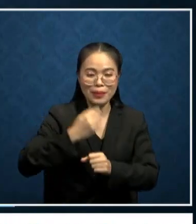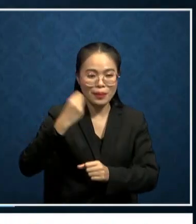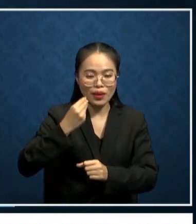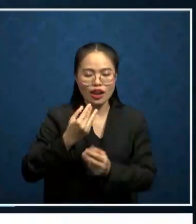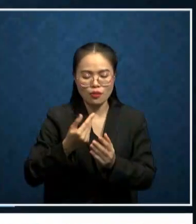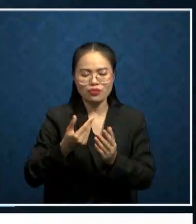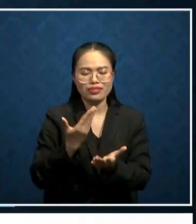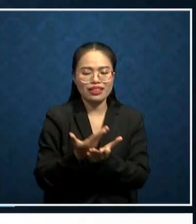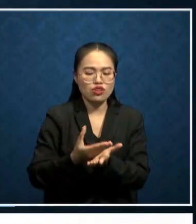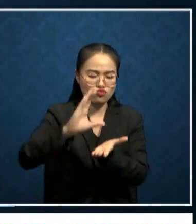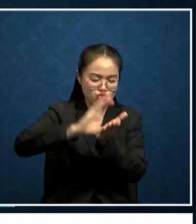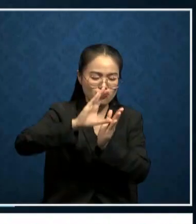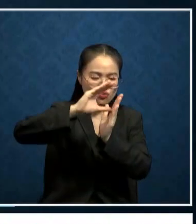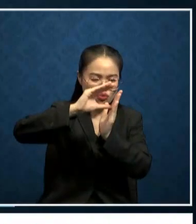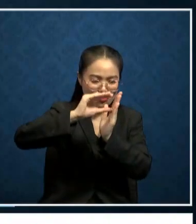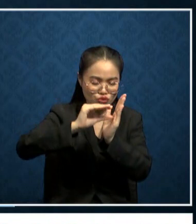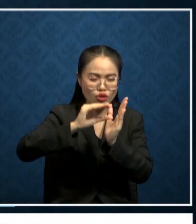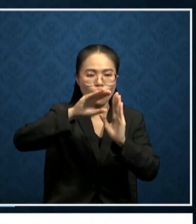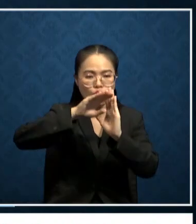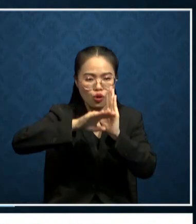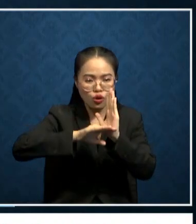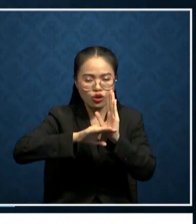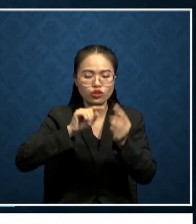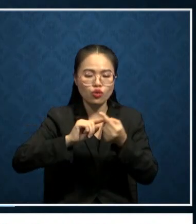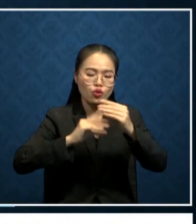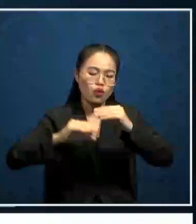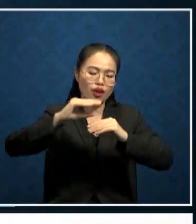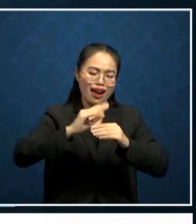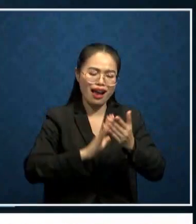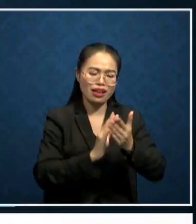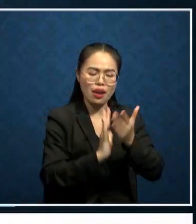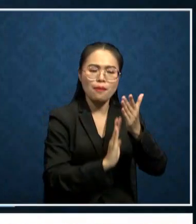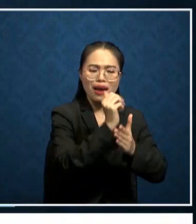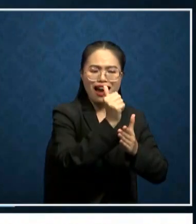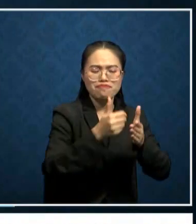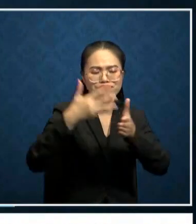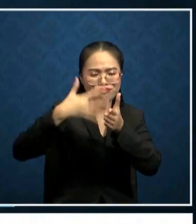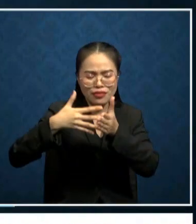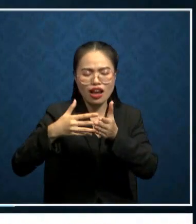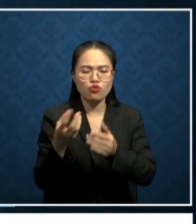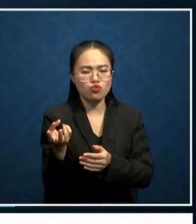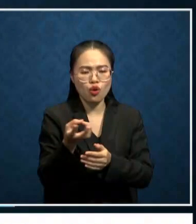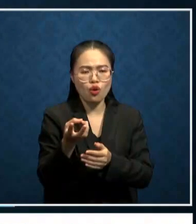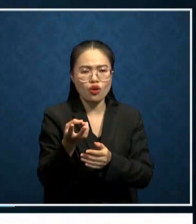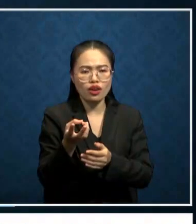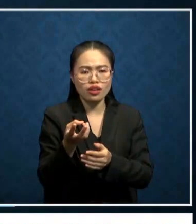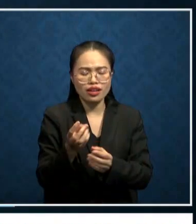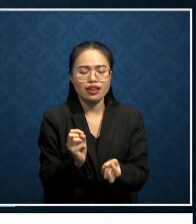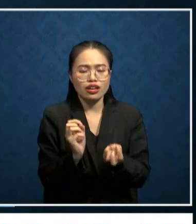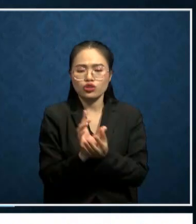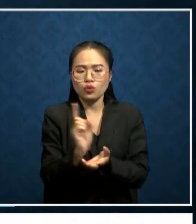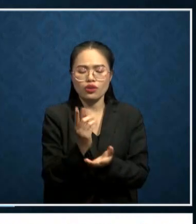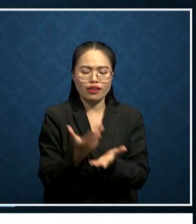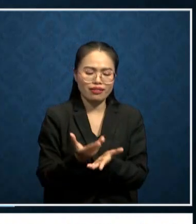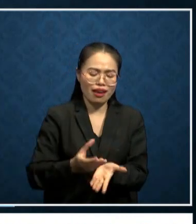เนื่องนะครับอีกทั้งจำนวนโครงการที่ได้รับอนุมัติยังมีสัดส่วนน้อยกว่าจำนวนโครงการที่ยื่นเสนอนะครับส่งผลต่อวง